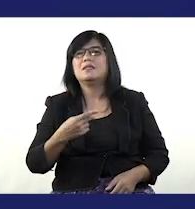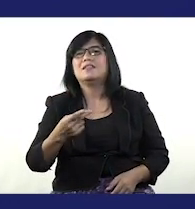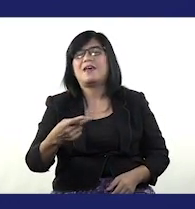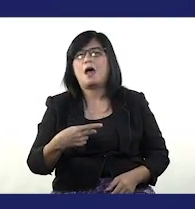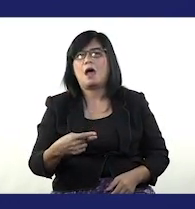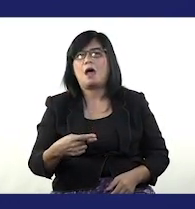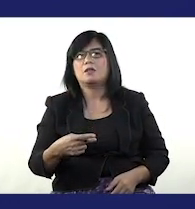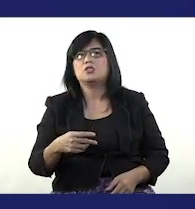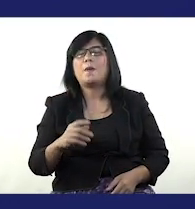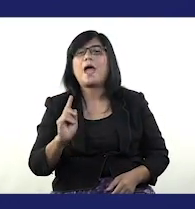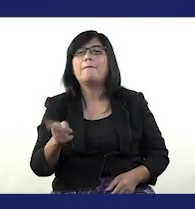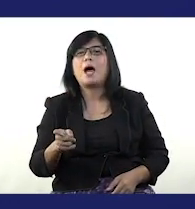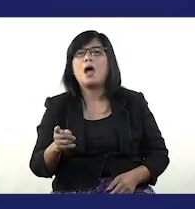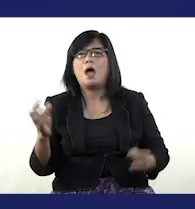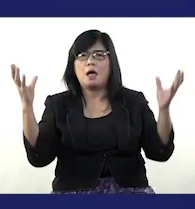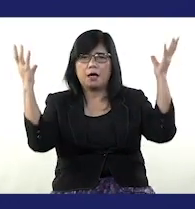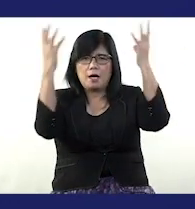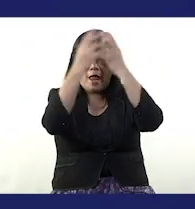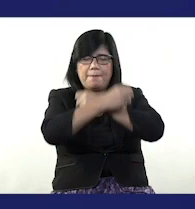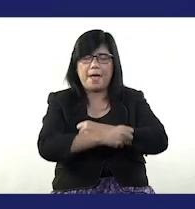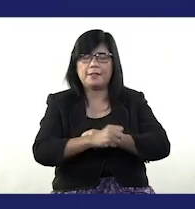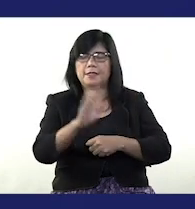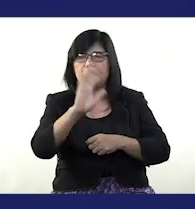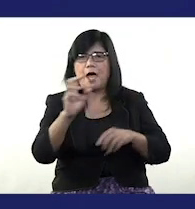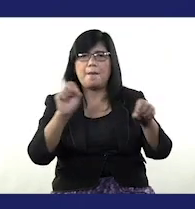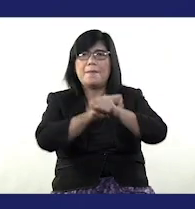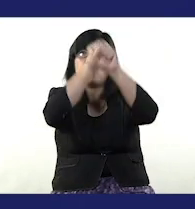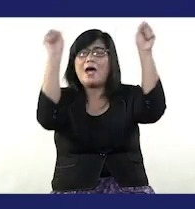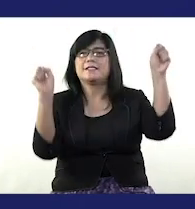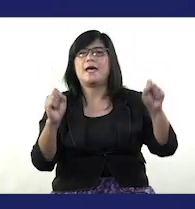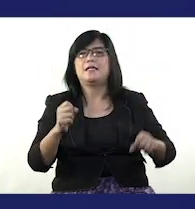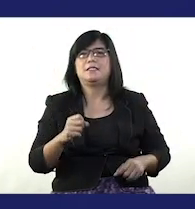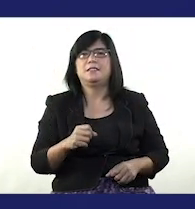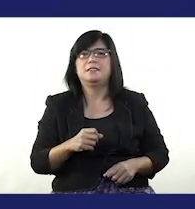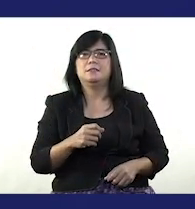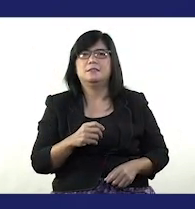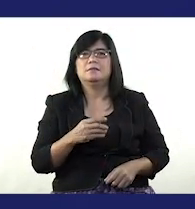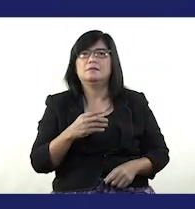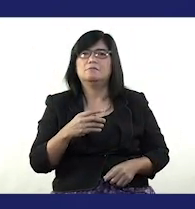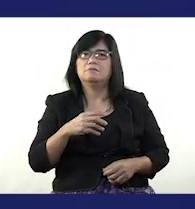e-books Hai kalau kita cuman pusing diri kita dan keluarga kita